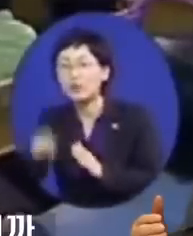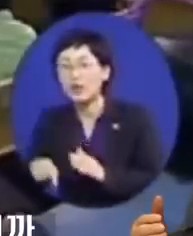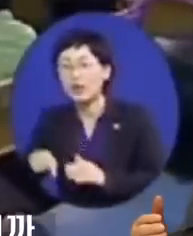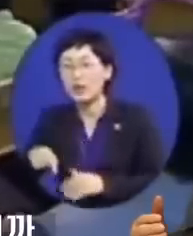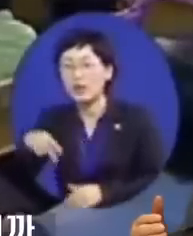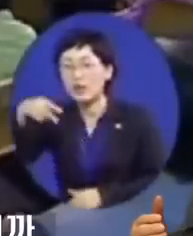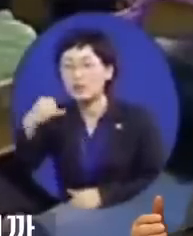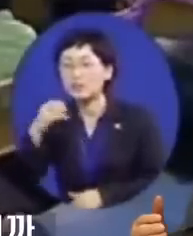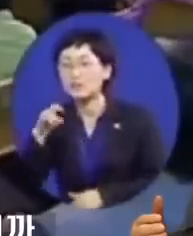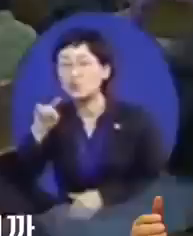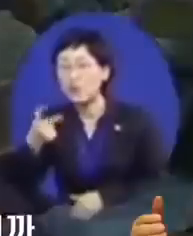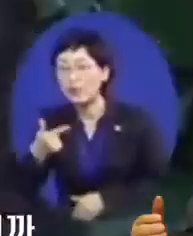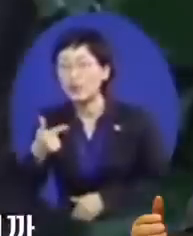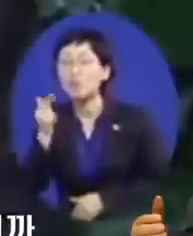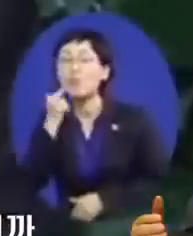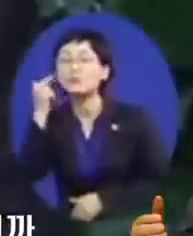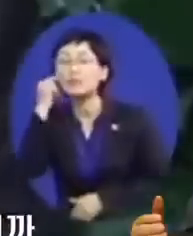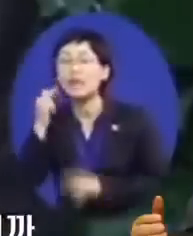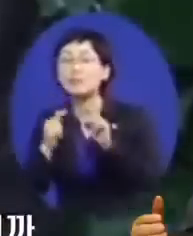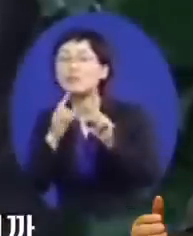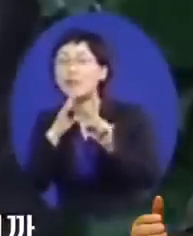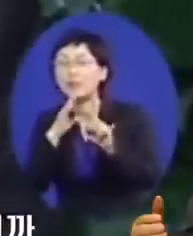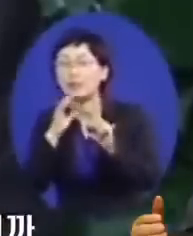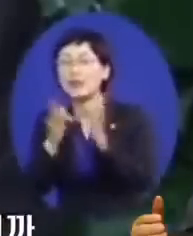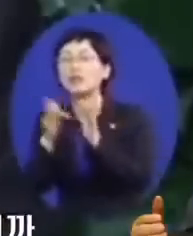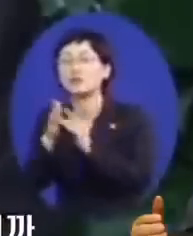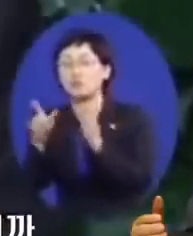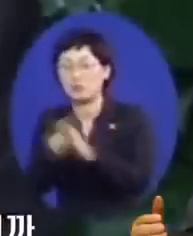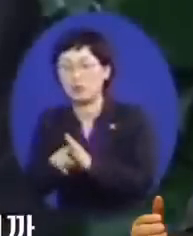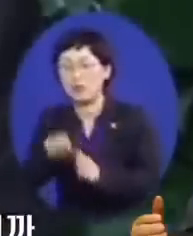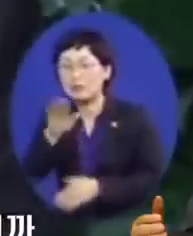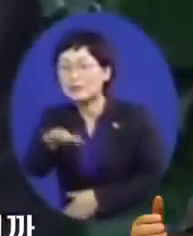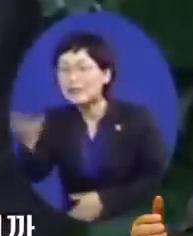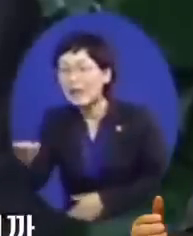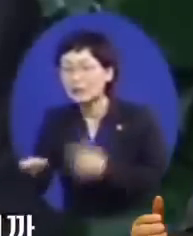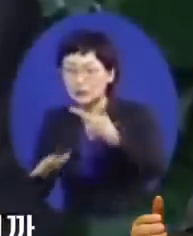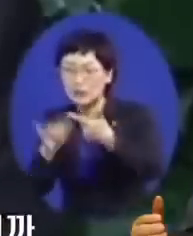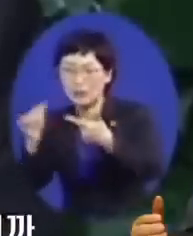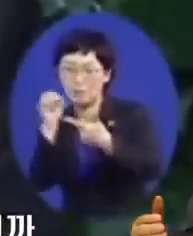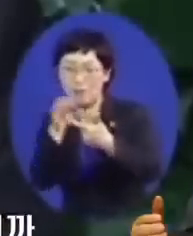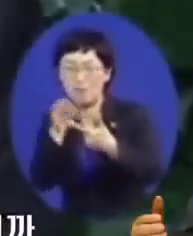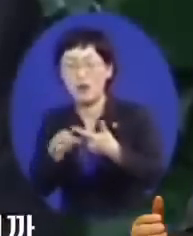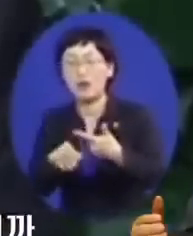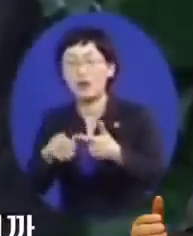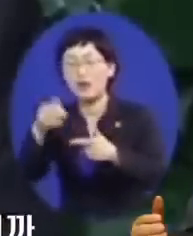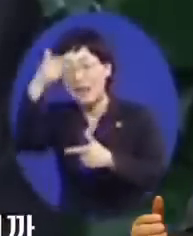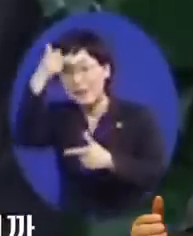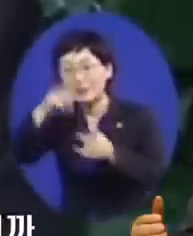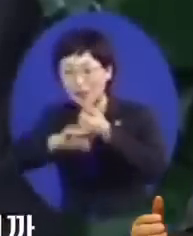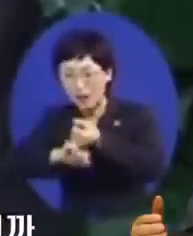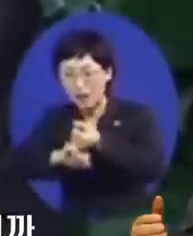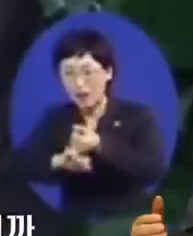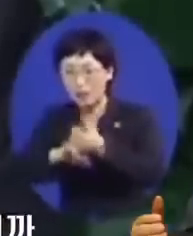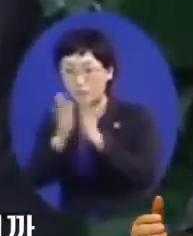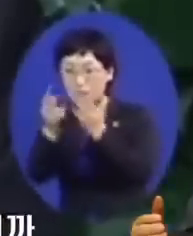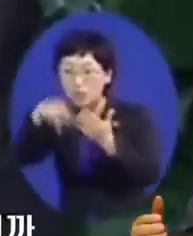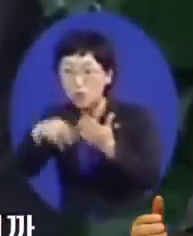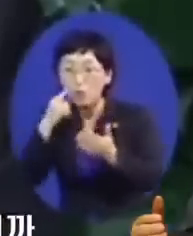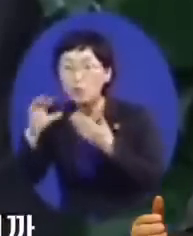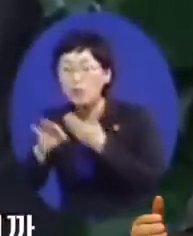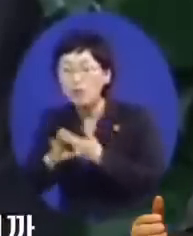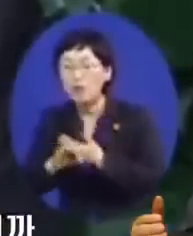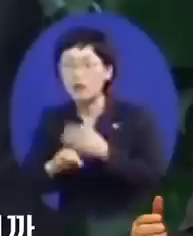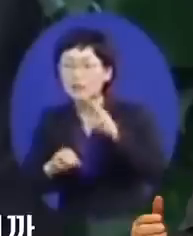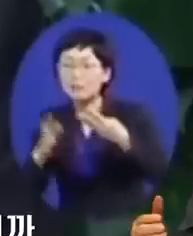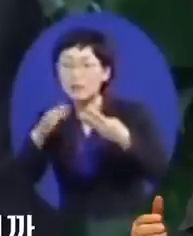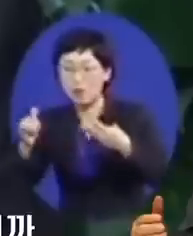분만이 예수를 믿었어요. 얘들아 울지 마라. 구약 성경에 보면 기드온이 300명의 용사로서 수만 명의